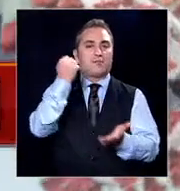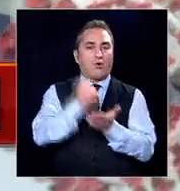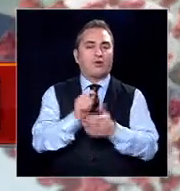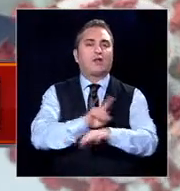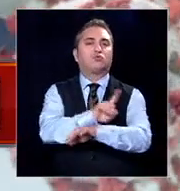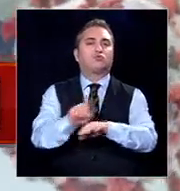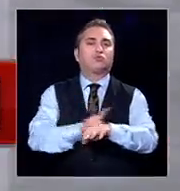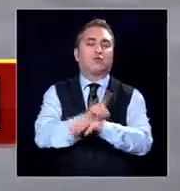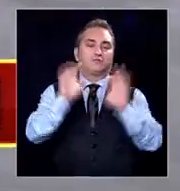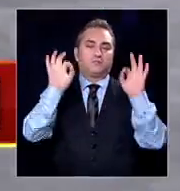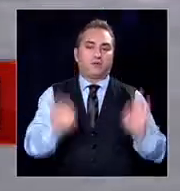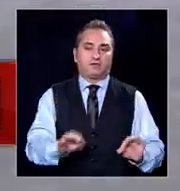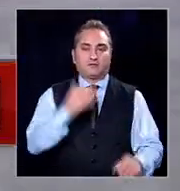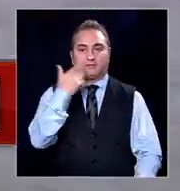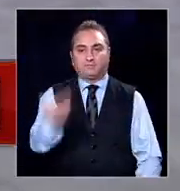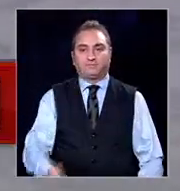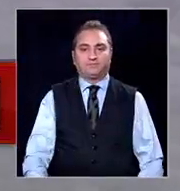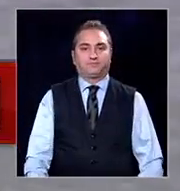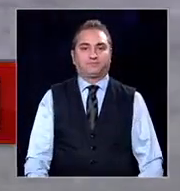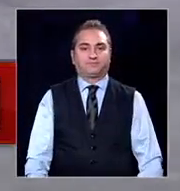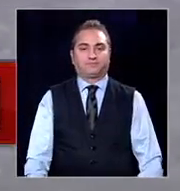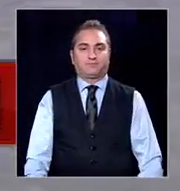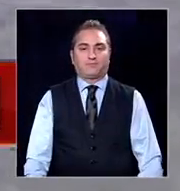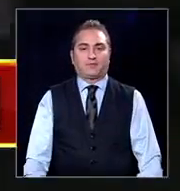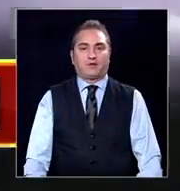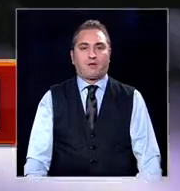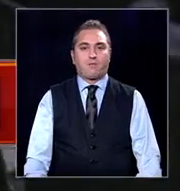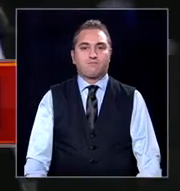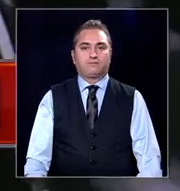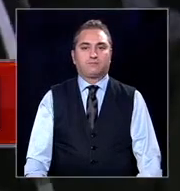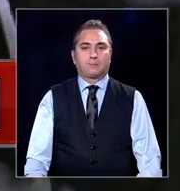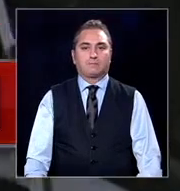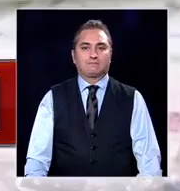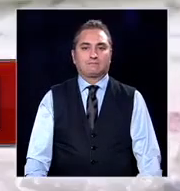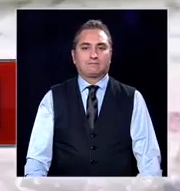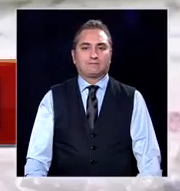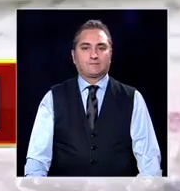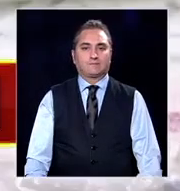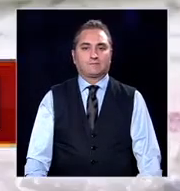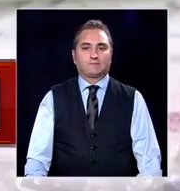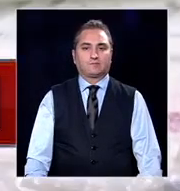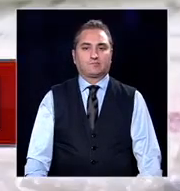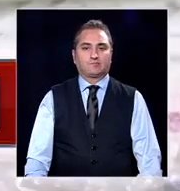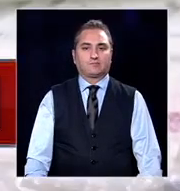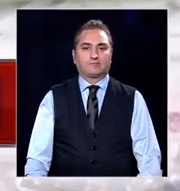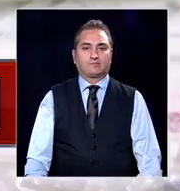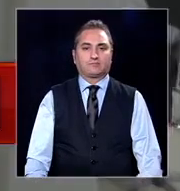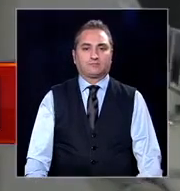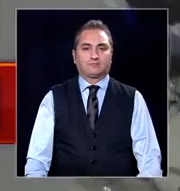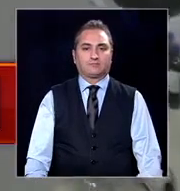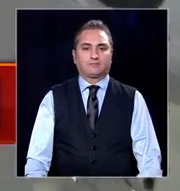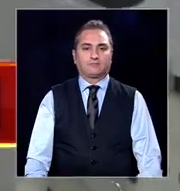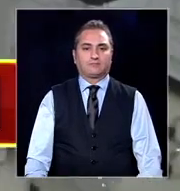açıkladı. Temin ettiğimiz ve stoklarımızda bulunan COVID-19 aşılarının bakanlığımızdaki analiz